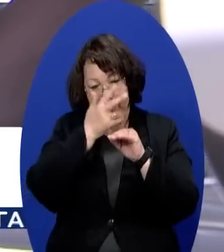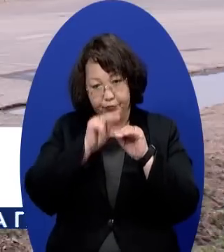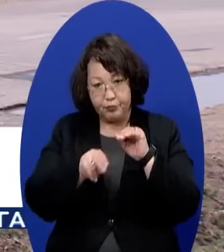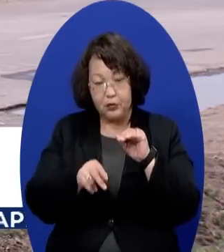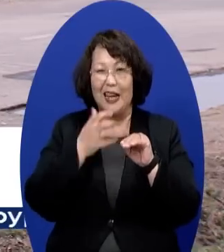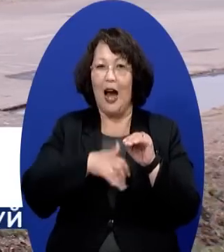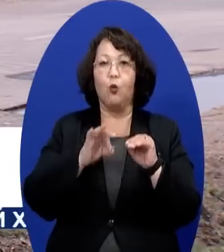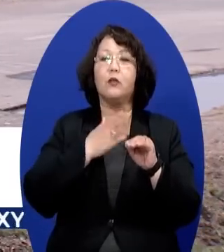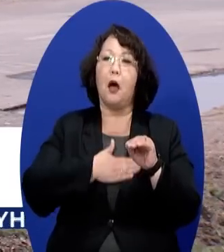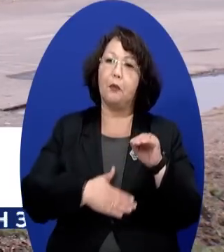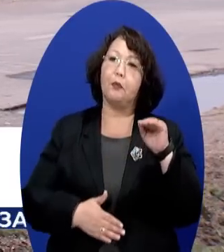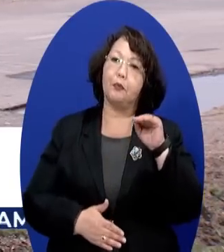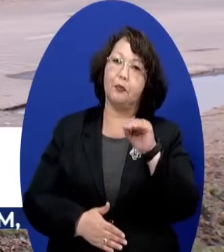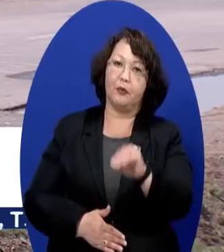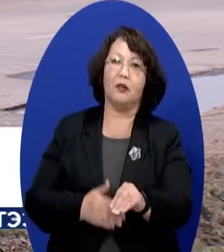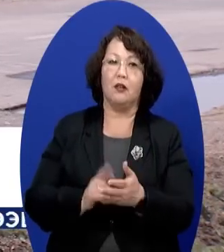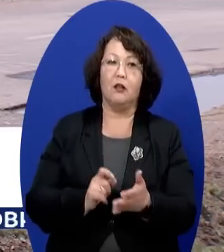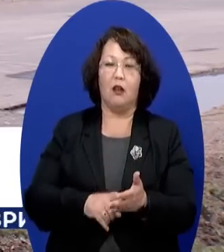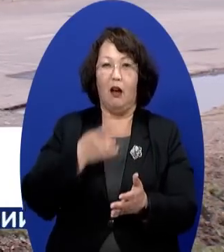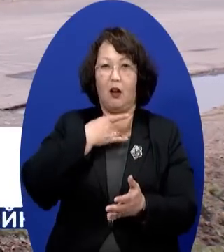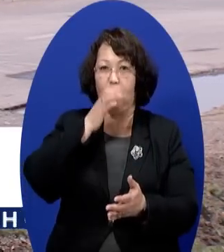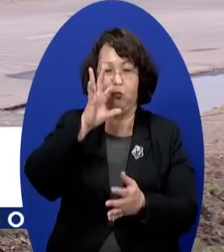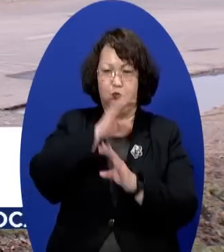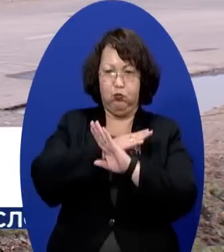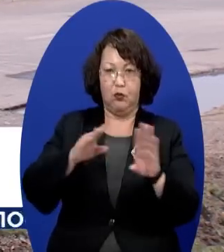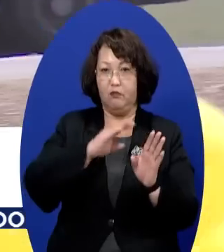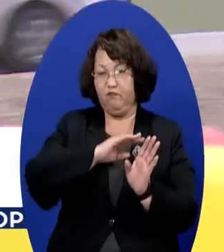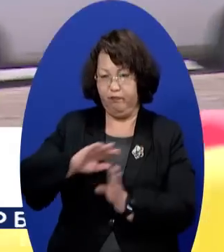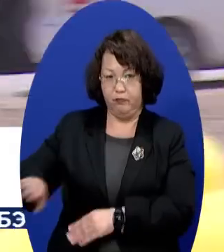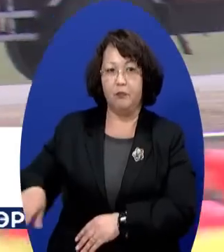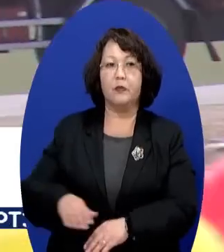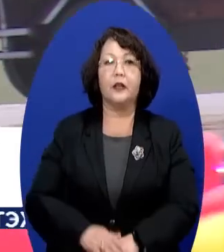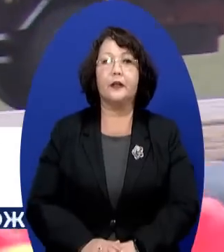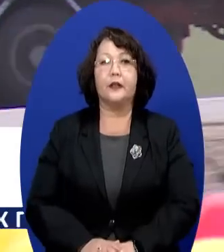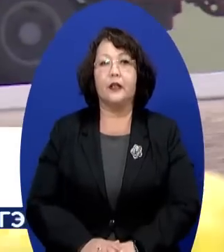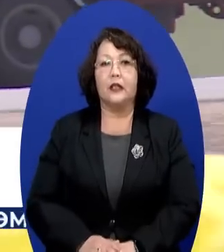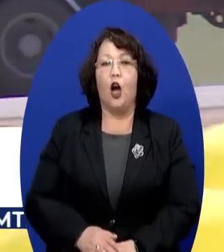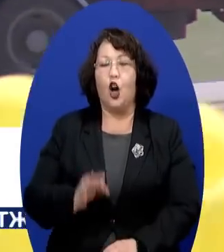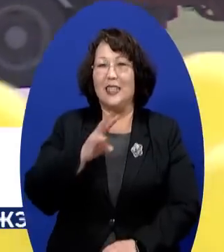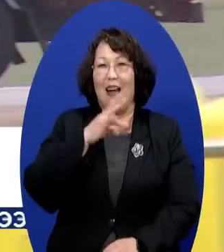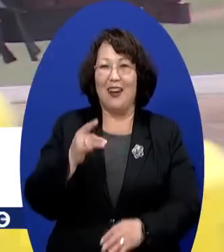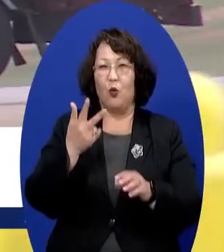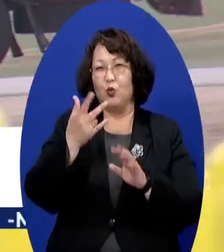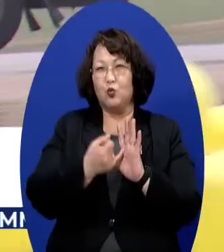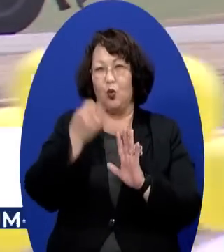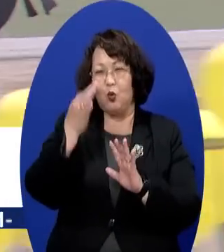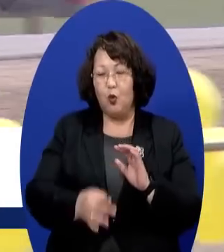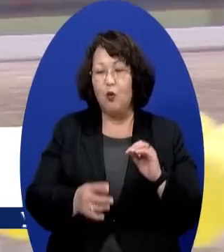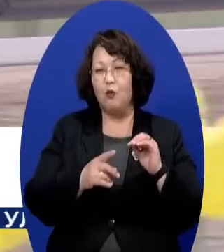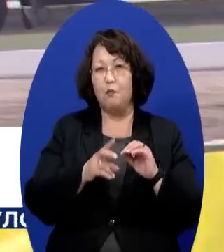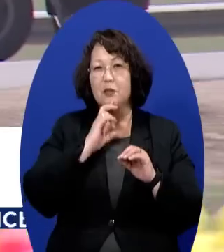гэж хэлээ. Зуны үлрэлд нийт зам тээврийн ослын 36% нь бүртгэгддэг учраас та агаар салхинд гарах